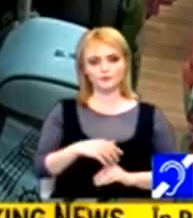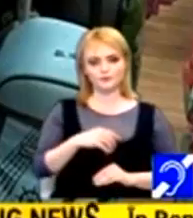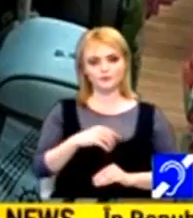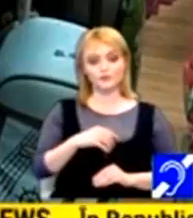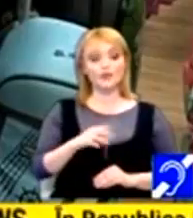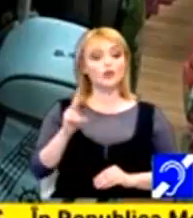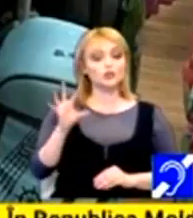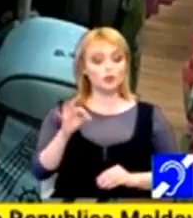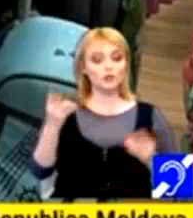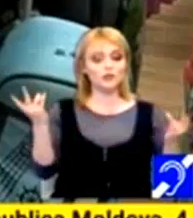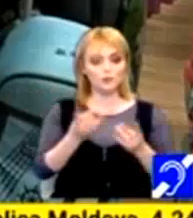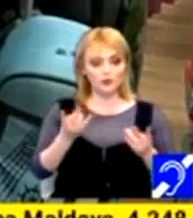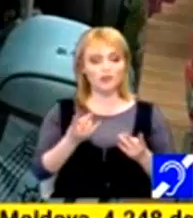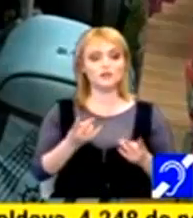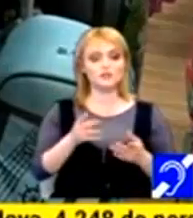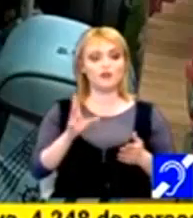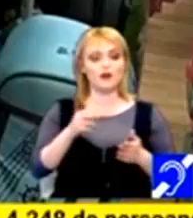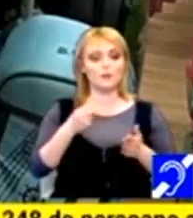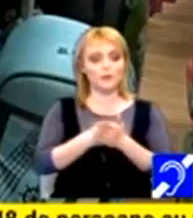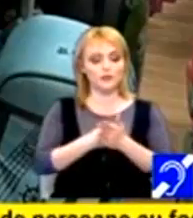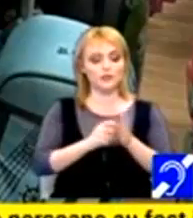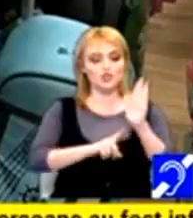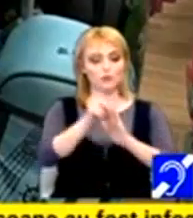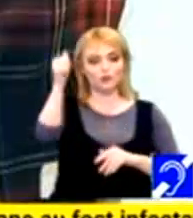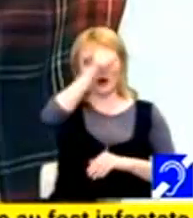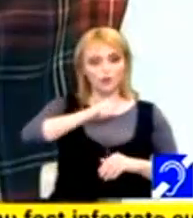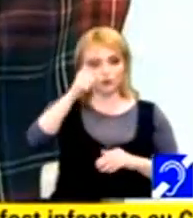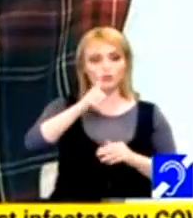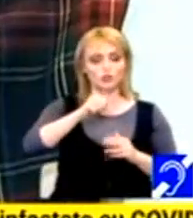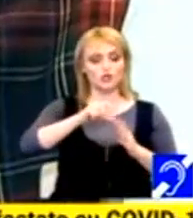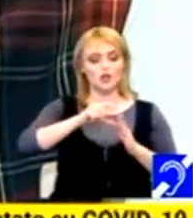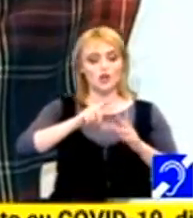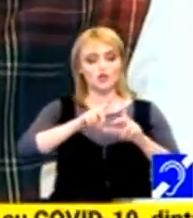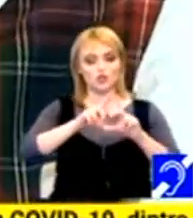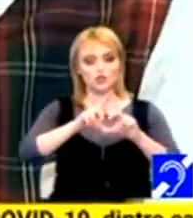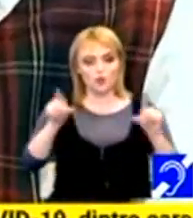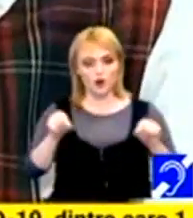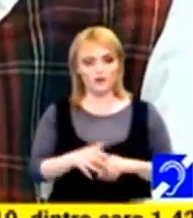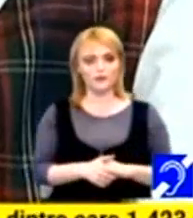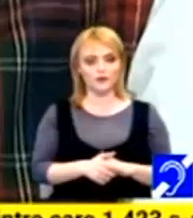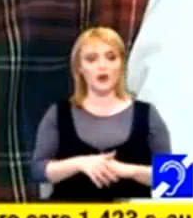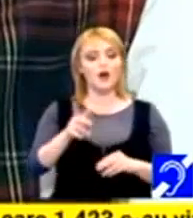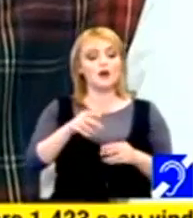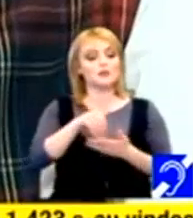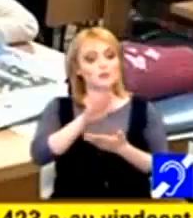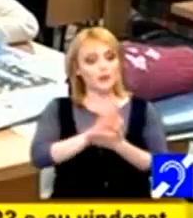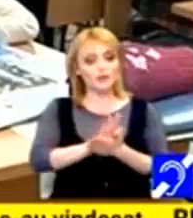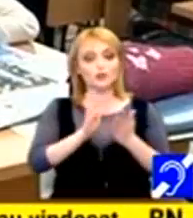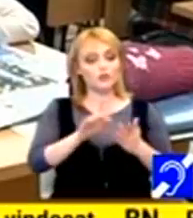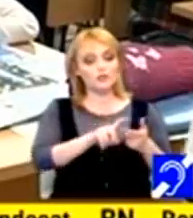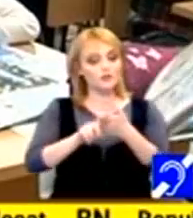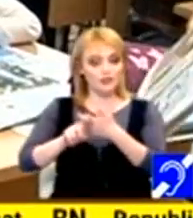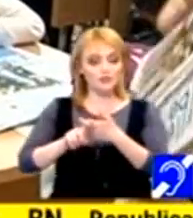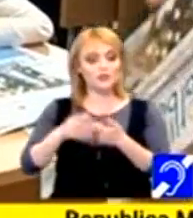școlare, însă vor trebui să o facă până la începutul anului de studii. Înscrierea se face conform locului de reședință. Instituțiile